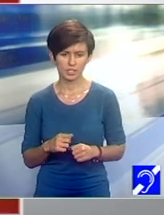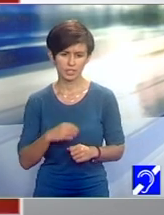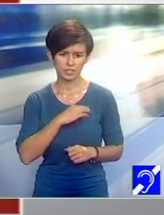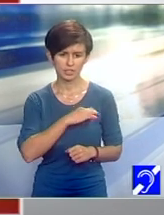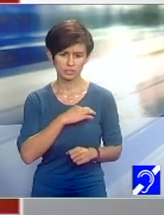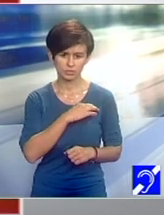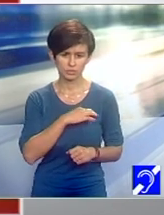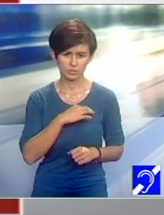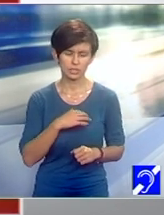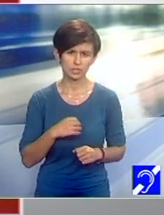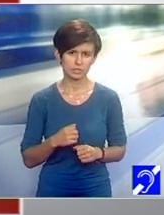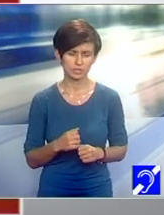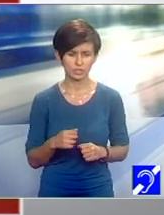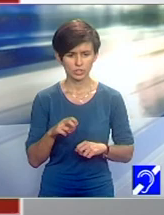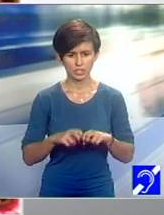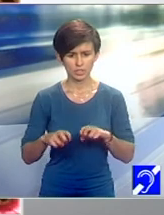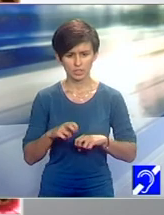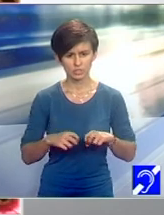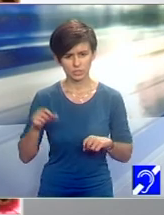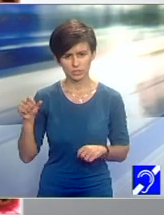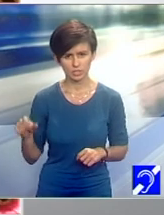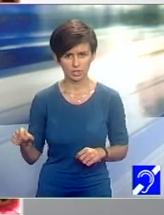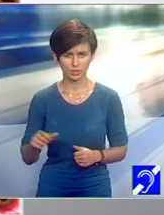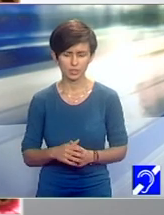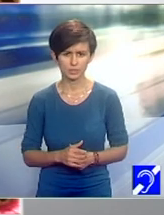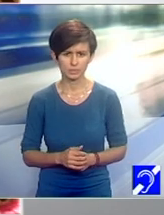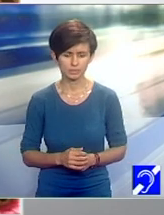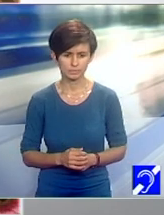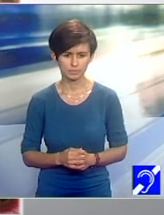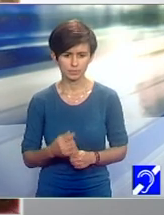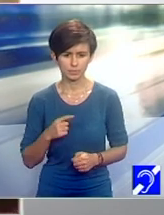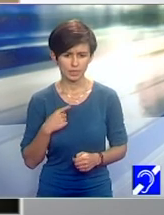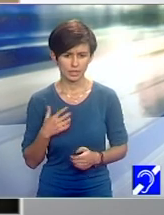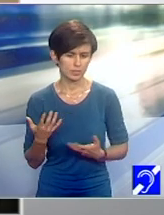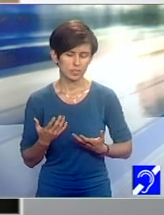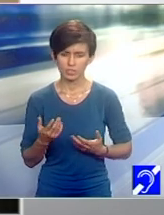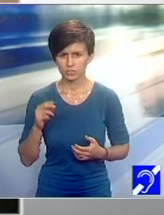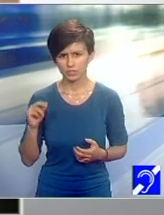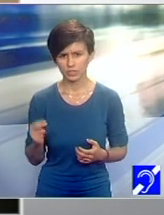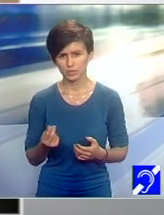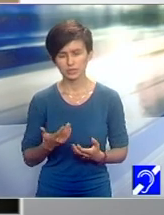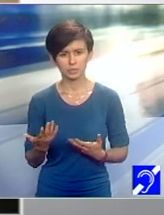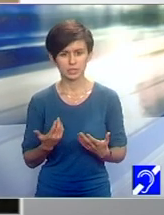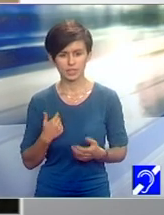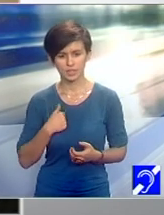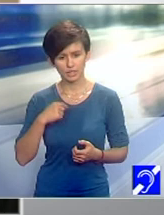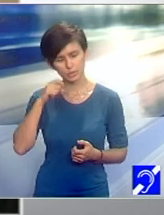studenți, cercetători. E ceva deosebit, care, după părerea